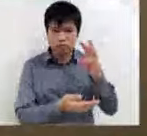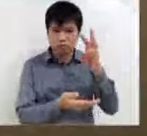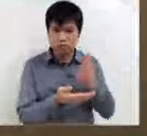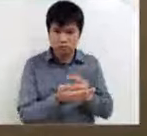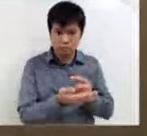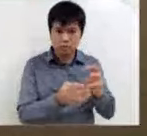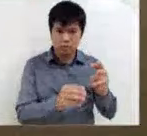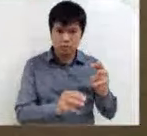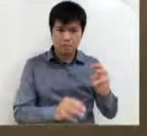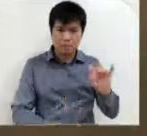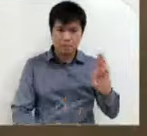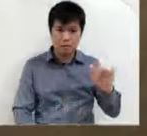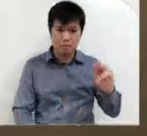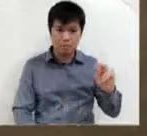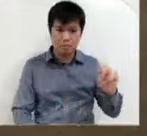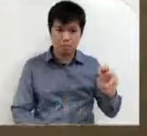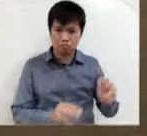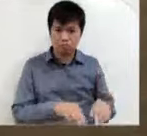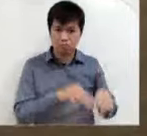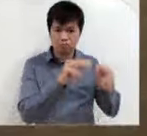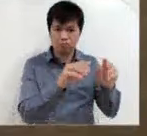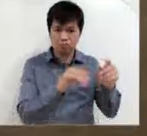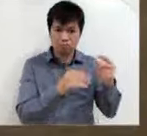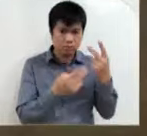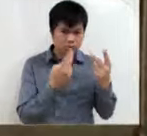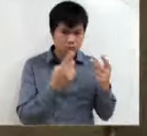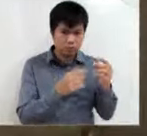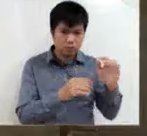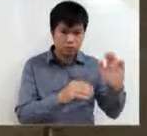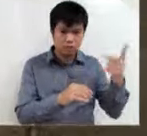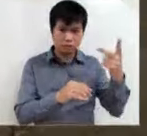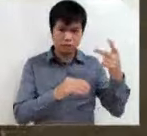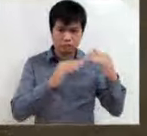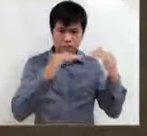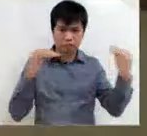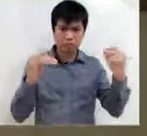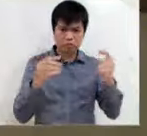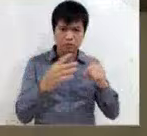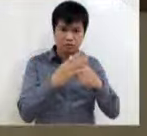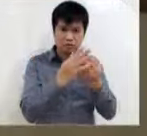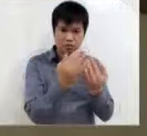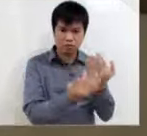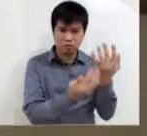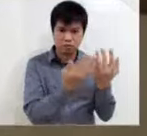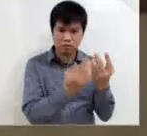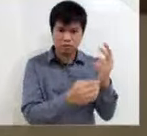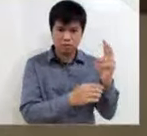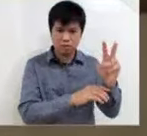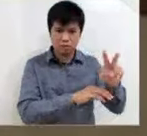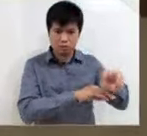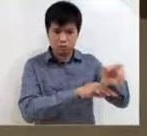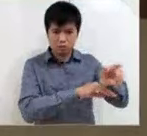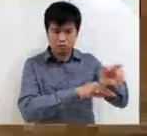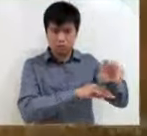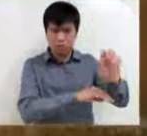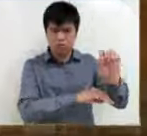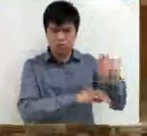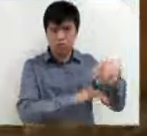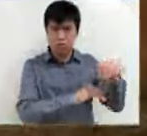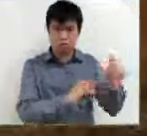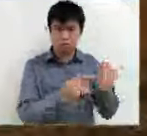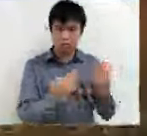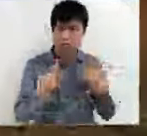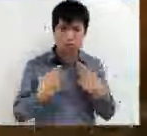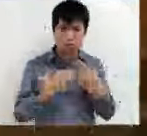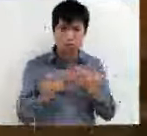Sa pangalawang palapag ng gusali nagsimula ang sunog, bandang alas 4 ng hapon kahapon. May mga nakaimbak na iba't ibang dental supplies katulad